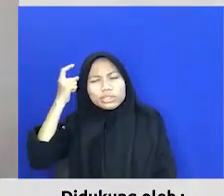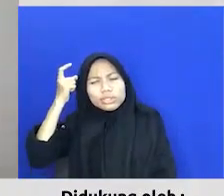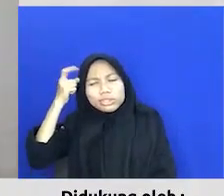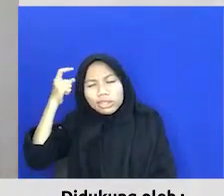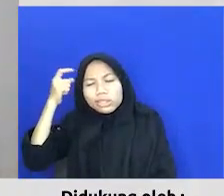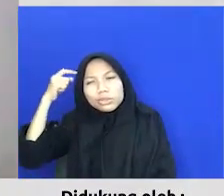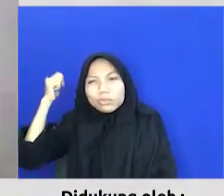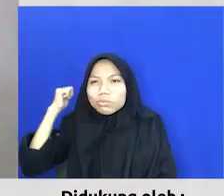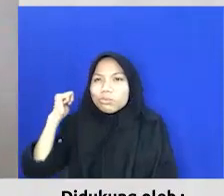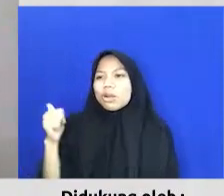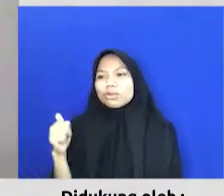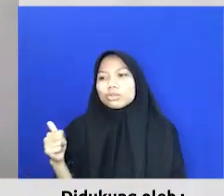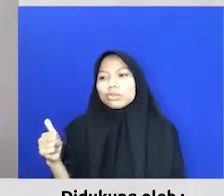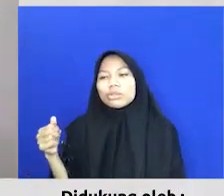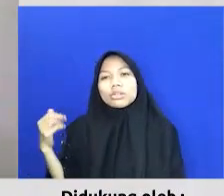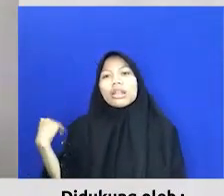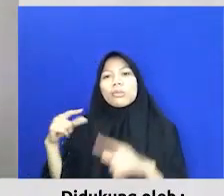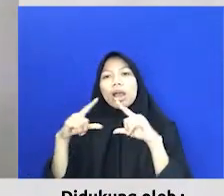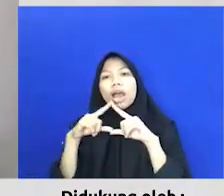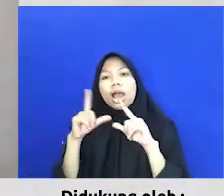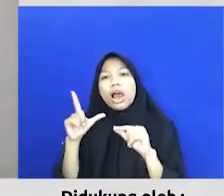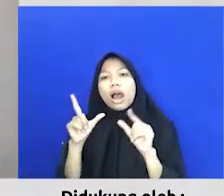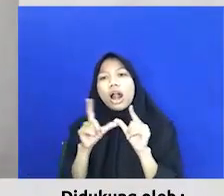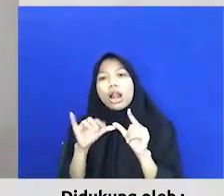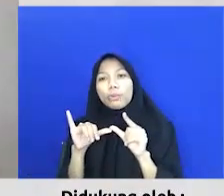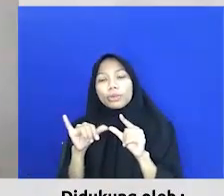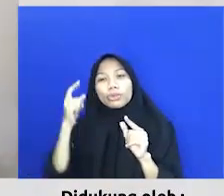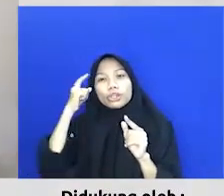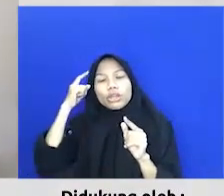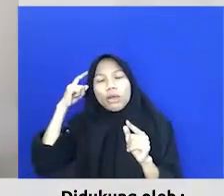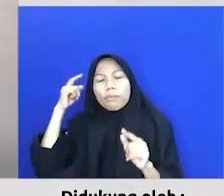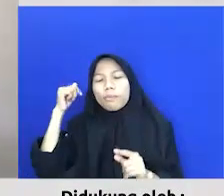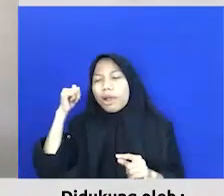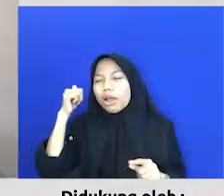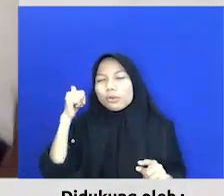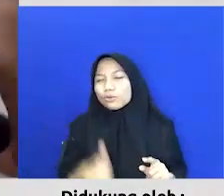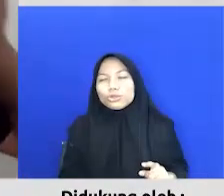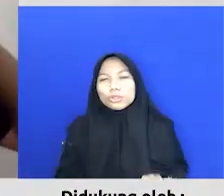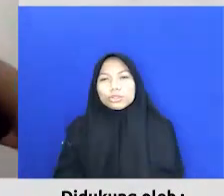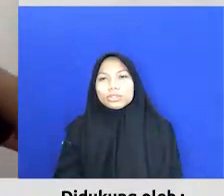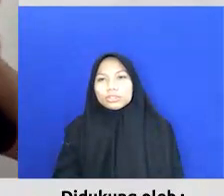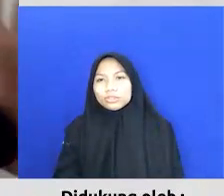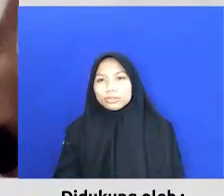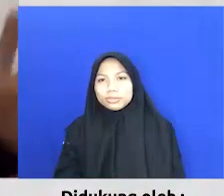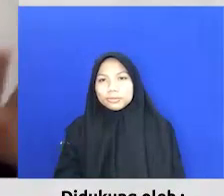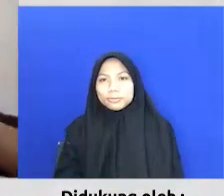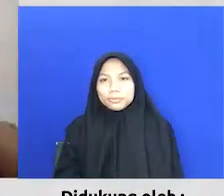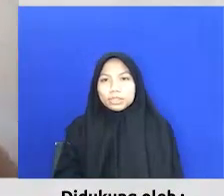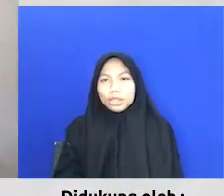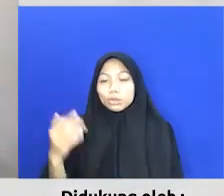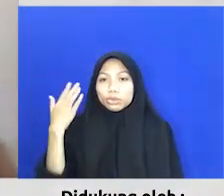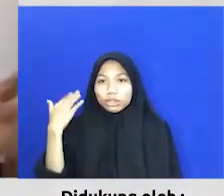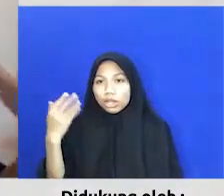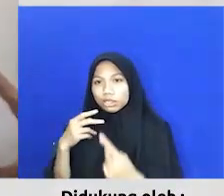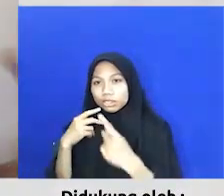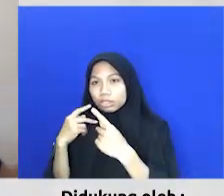sarjana komunikasi, Bapak adalah tokoh komunikasi Indonesia. Apa sih nanti nih Pak buat titipan? Bagaimana sih seorang, ada pengaruhnya nggak sih ilmu